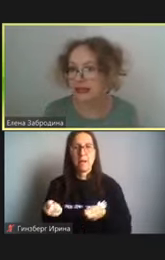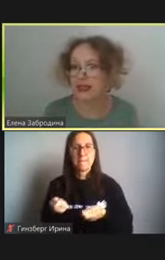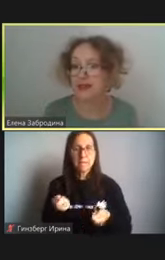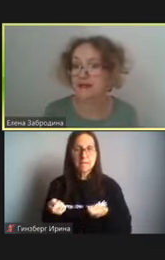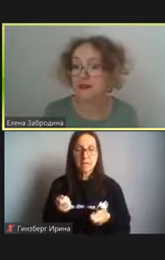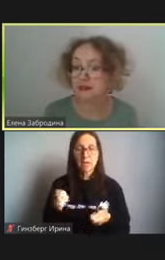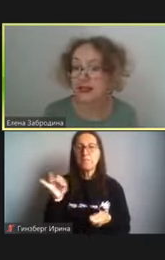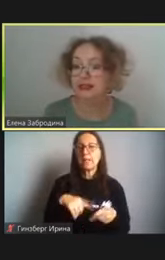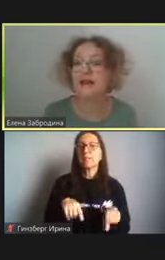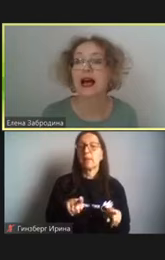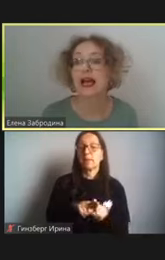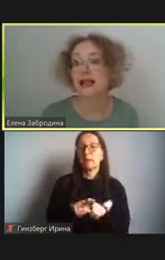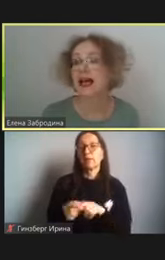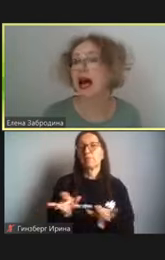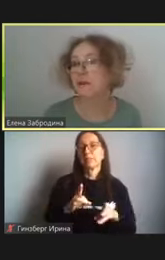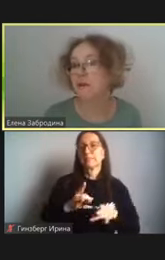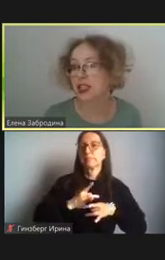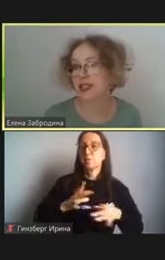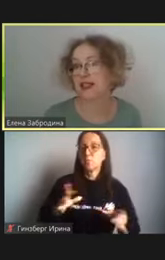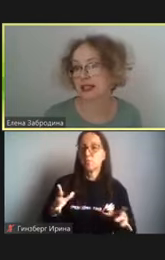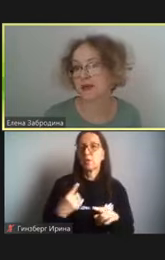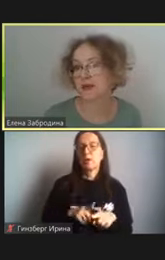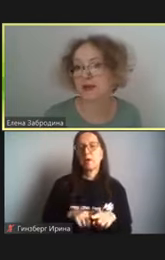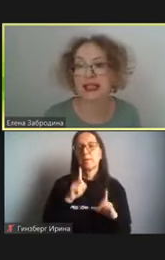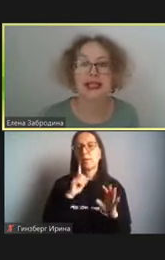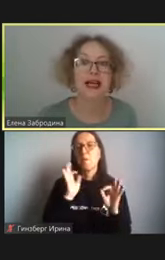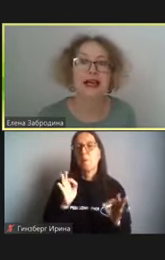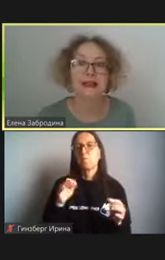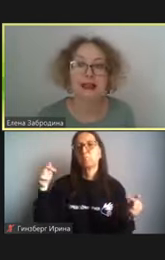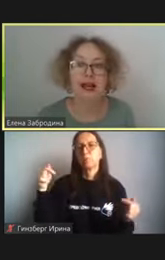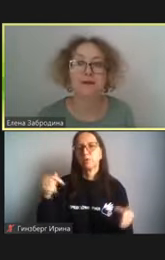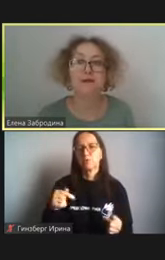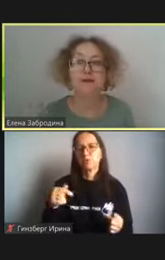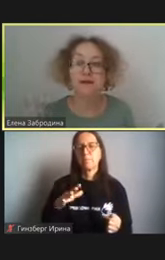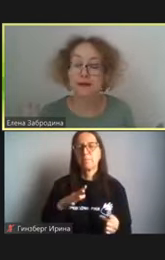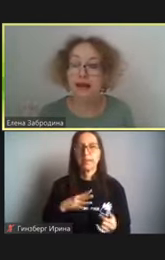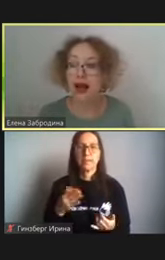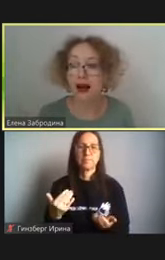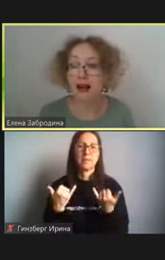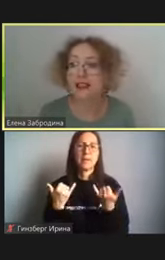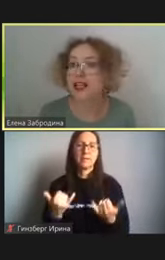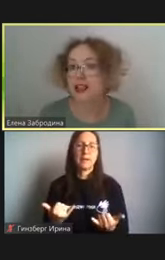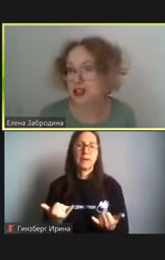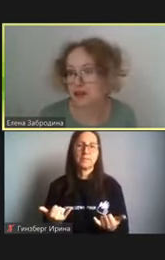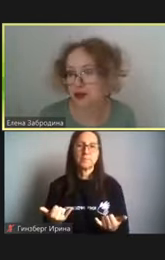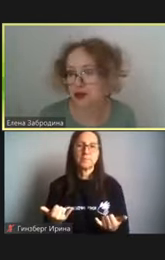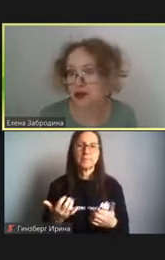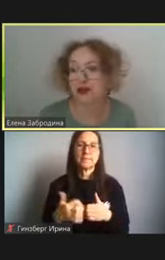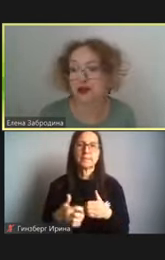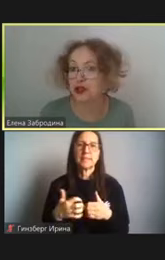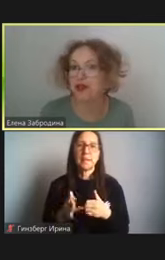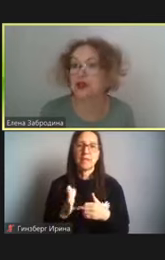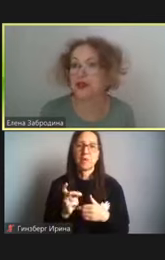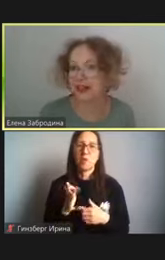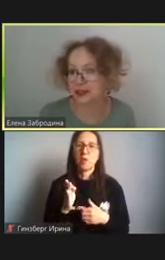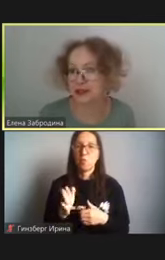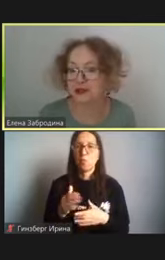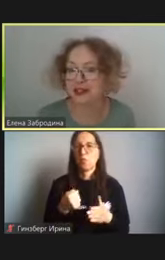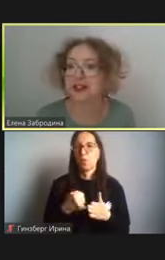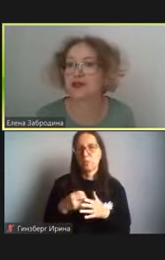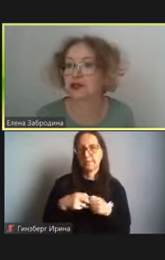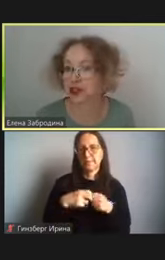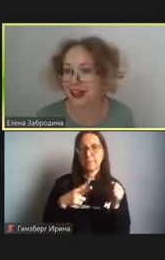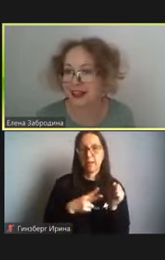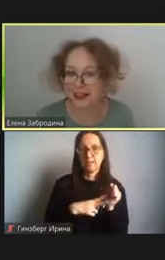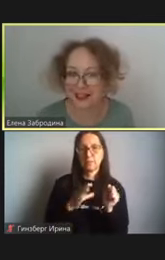торжественных въездов и выездов – это обычно на самом деле для средних веков еще, и вот до 17